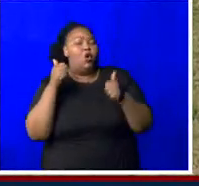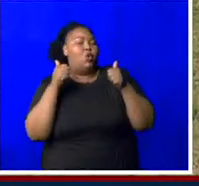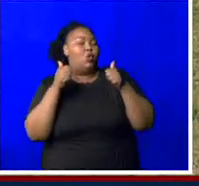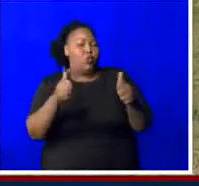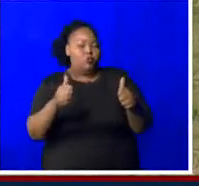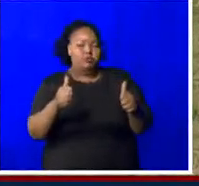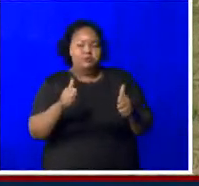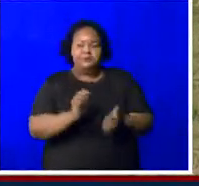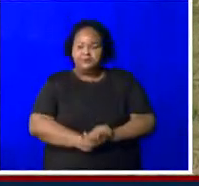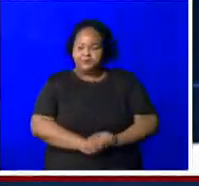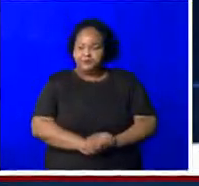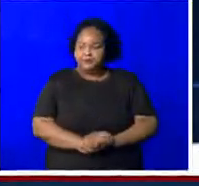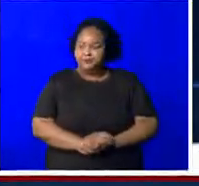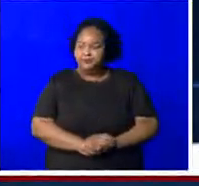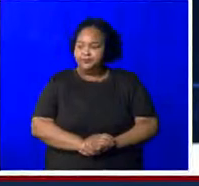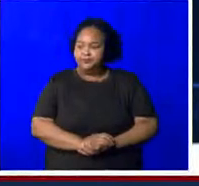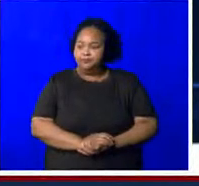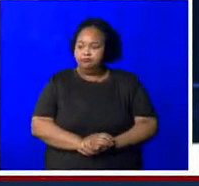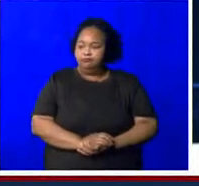waDube enqabaneni.